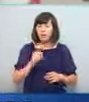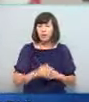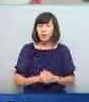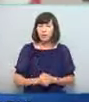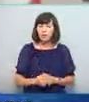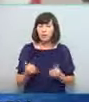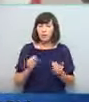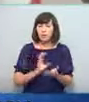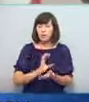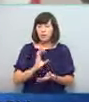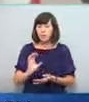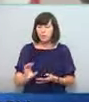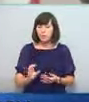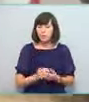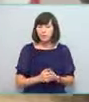Тасбақалардың қазіргі жіберілген